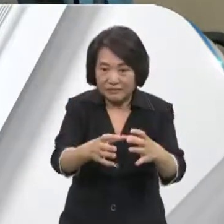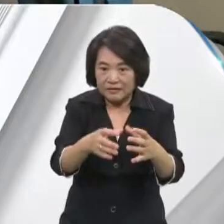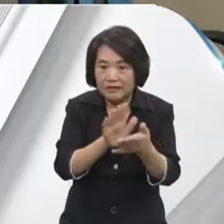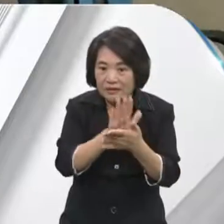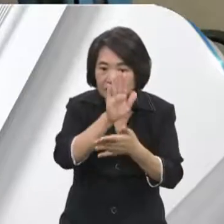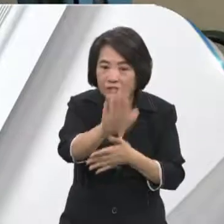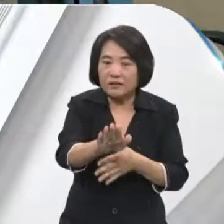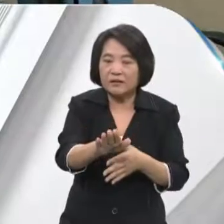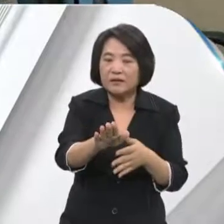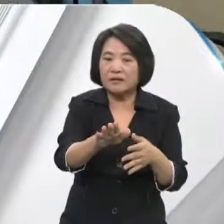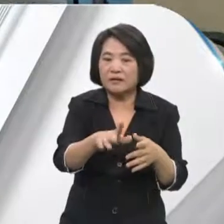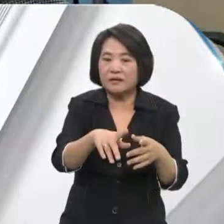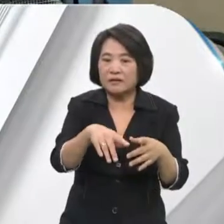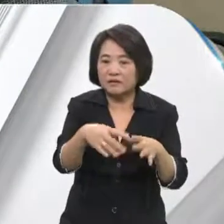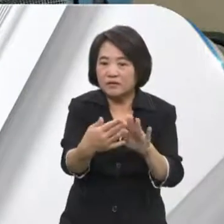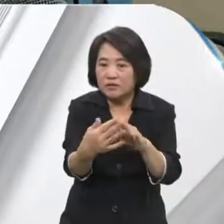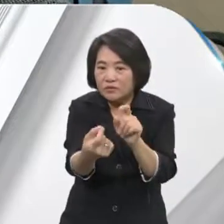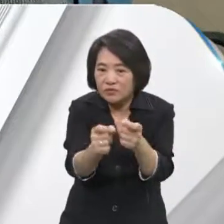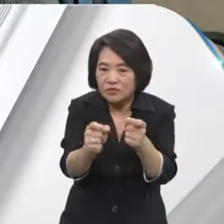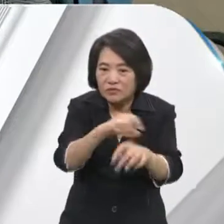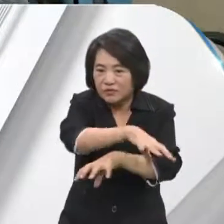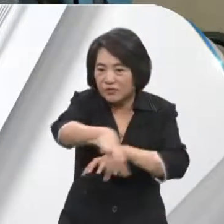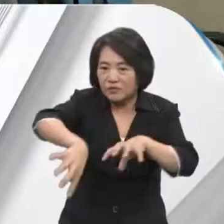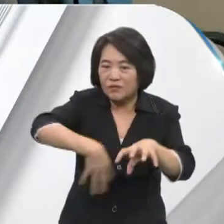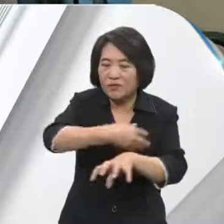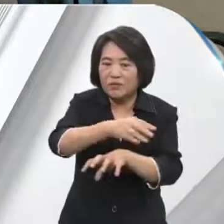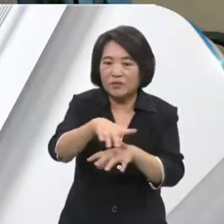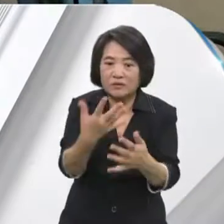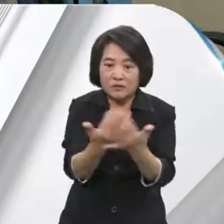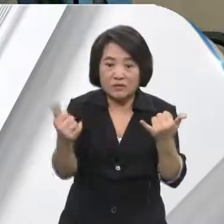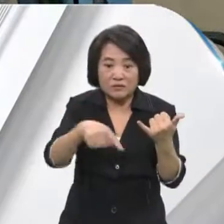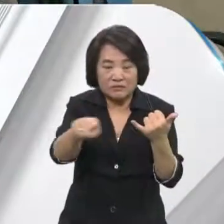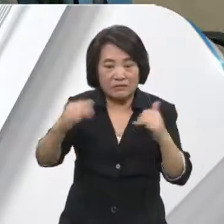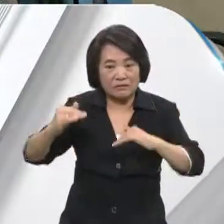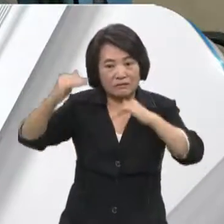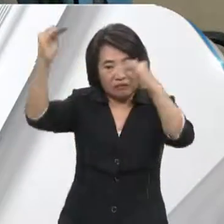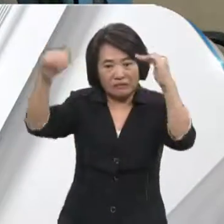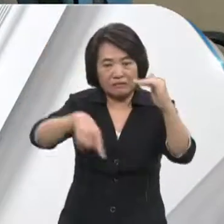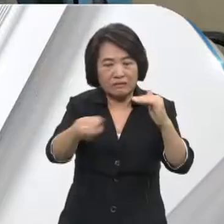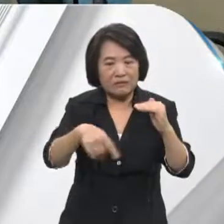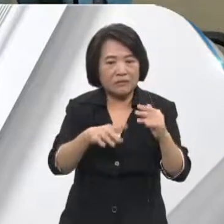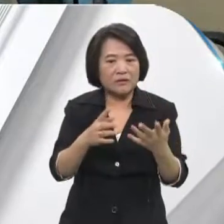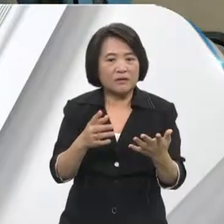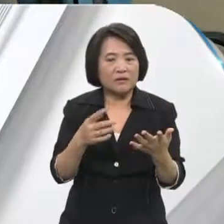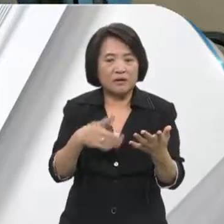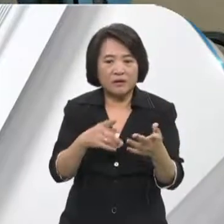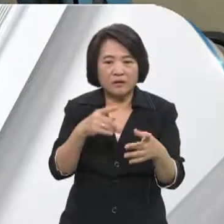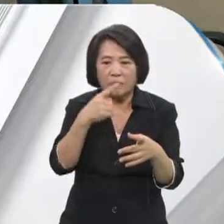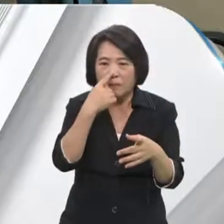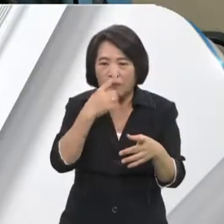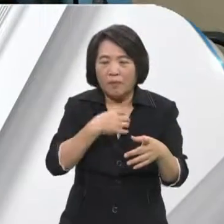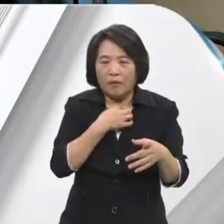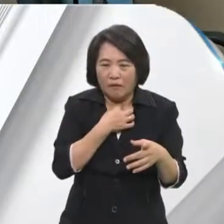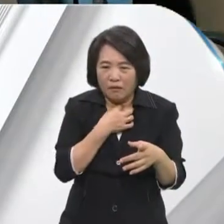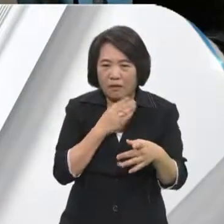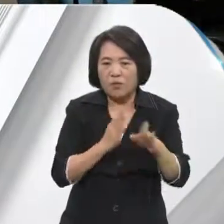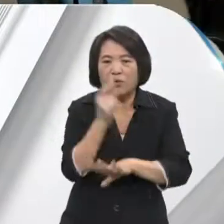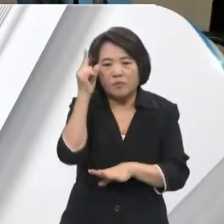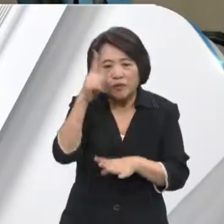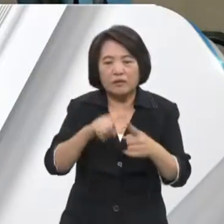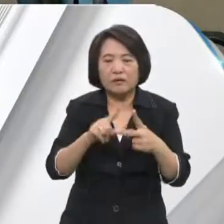后，住在距离六轻比较近的这些学童，他会得到一些过敏性气喘，还